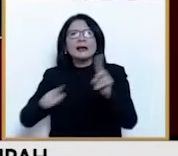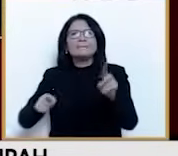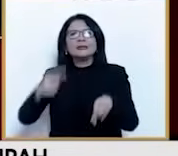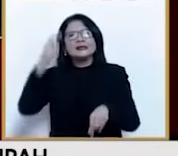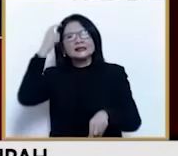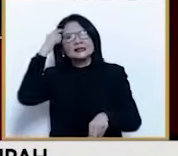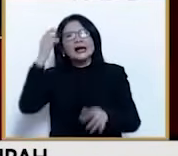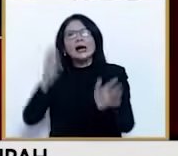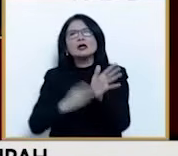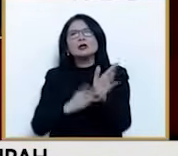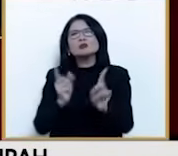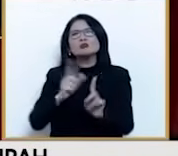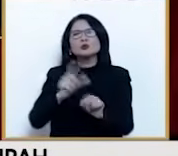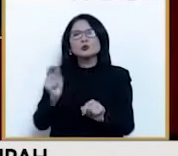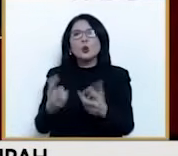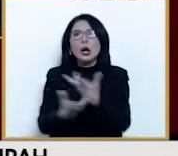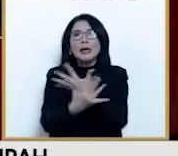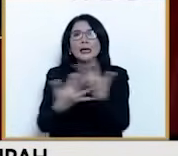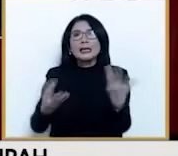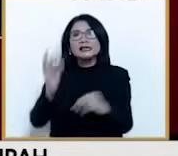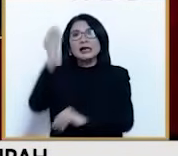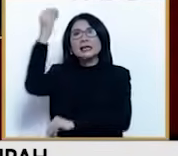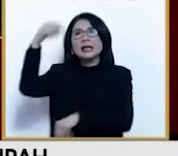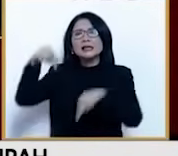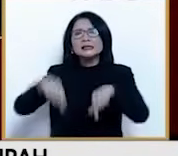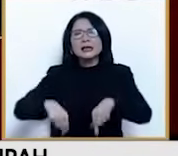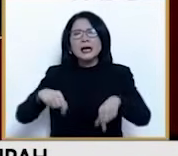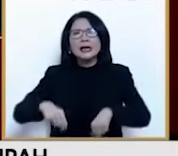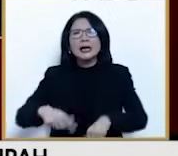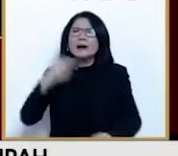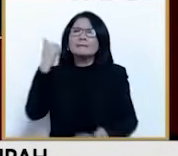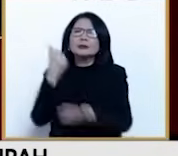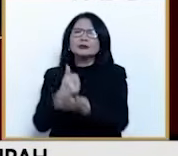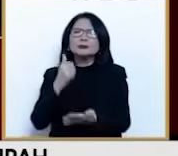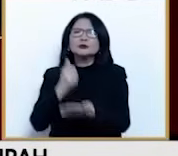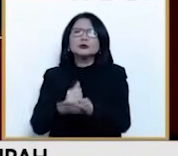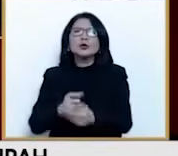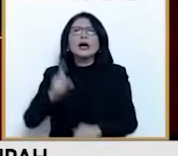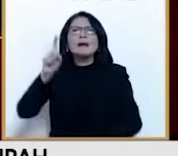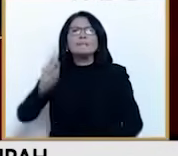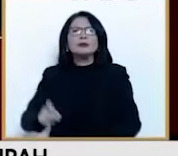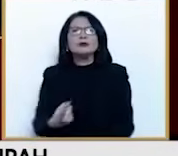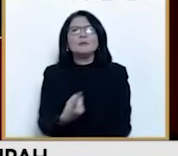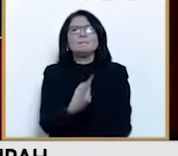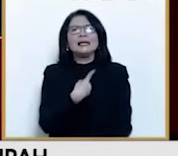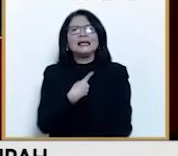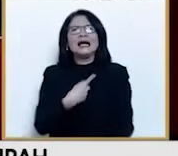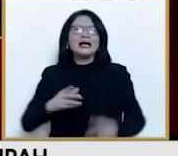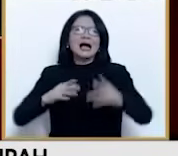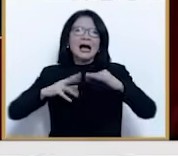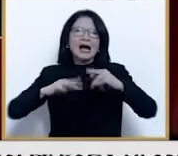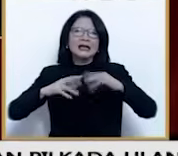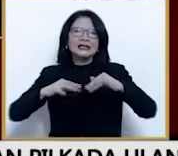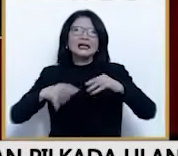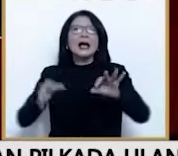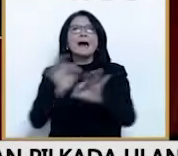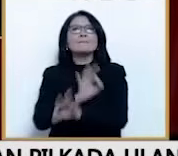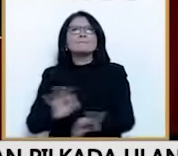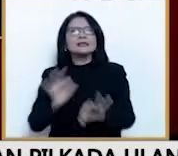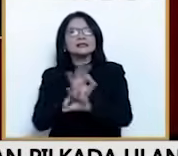mengenai kualitas. Karena rakyat Jakarta saat ini sangat-sangat membutuhkan kemandirian air, baik air